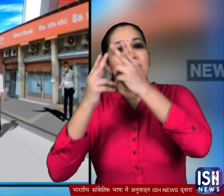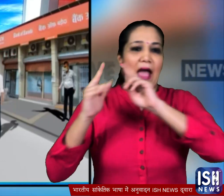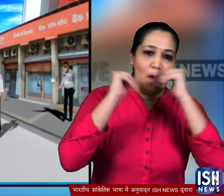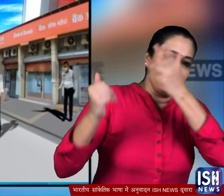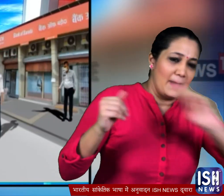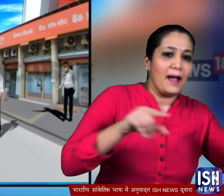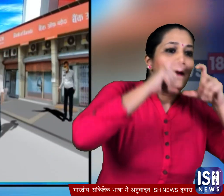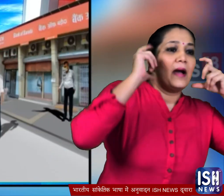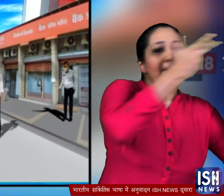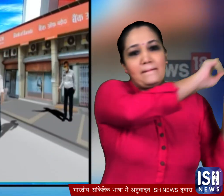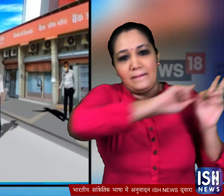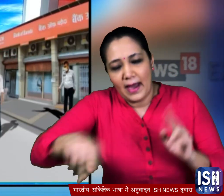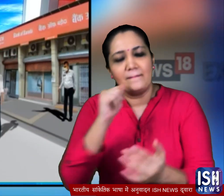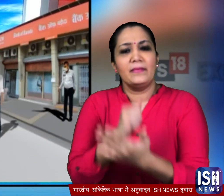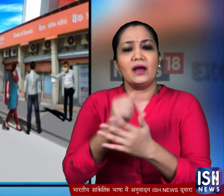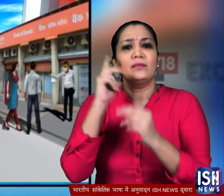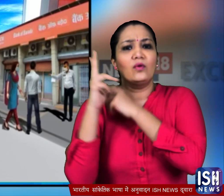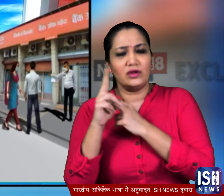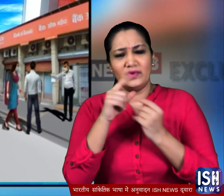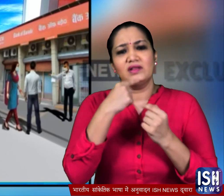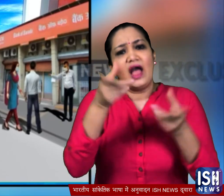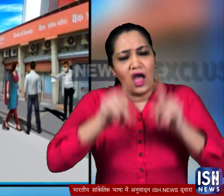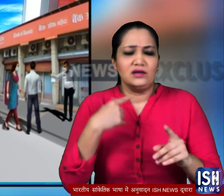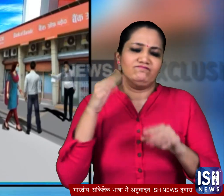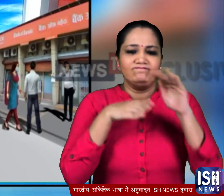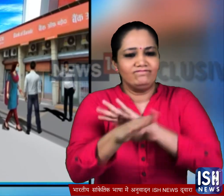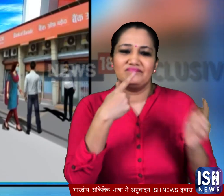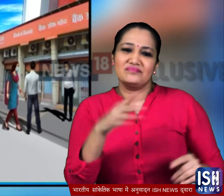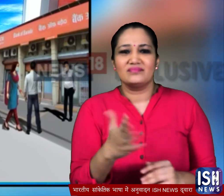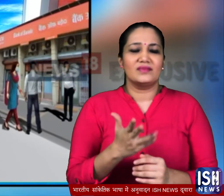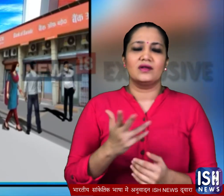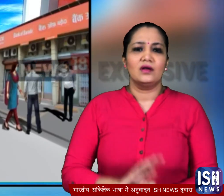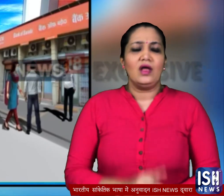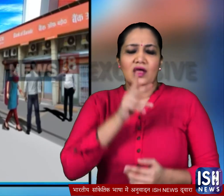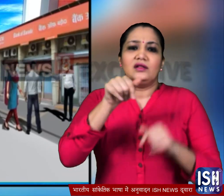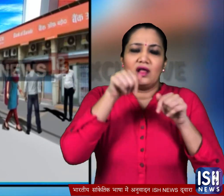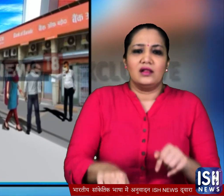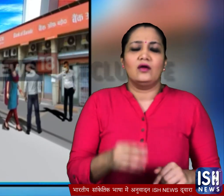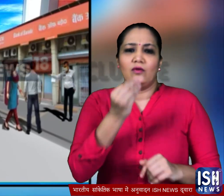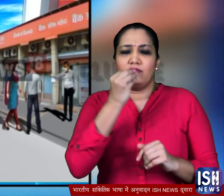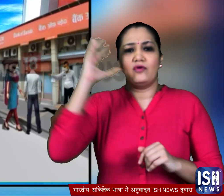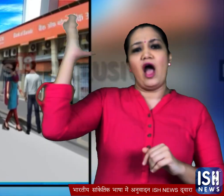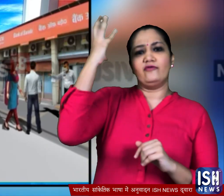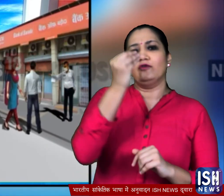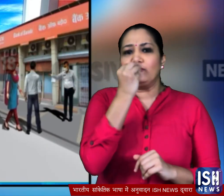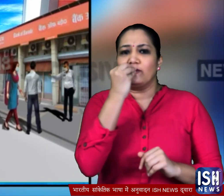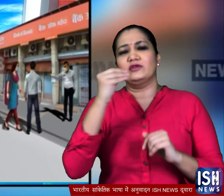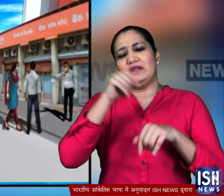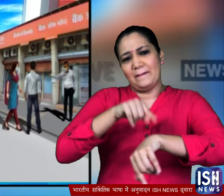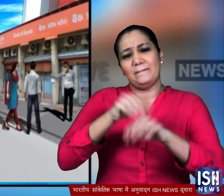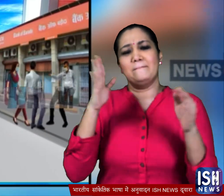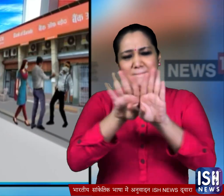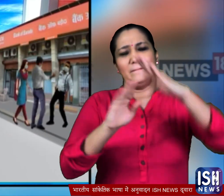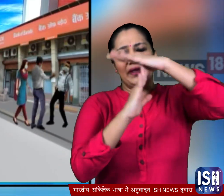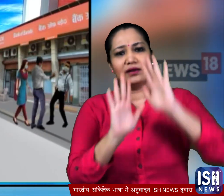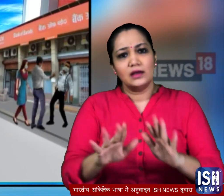और मास्क लगाकर फिर बैंक पहुंचे, लेकिन सिक्योरिटी गार्ड ने एक बार फिर उन्हें अंदर घुसने नहीं दिया और बताया कि बैंक कर्मचारियों का लंच का समय चल रहा है। इसी